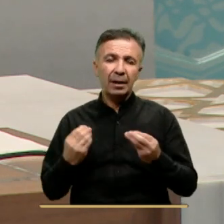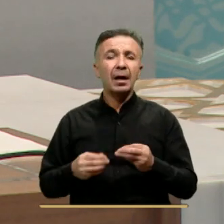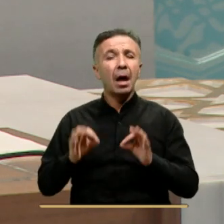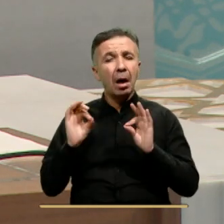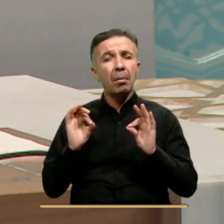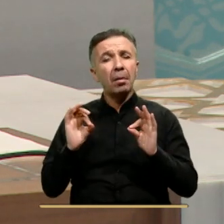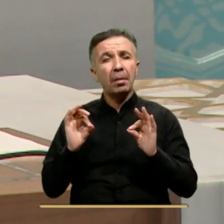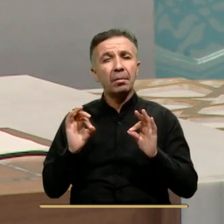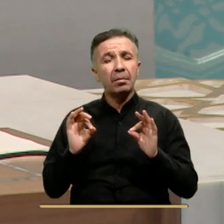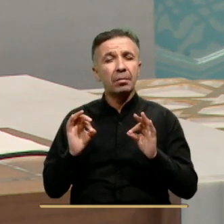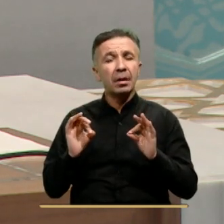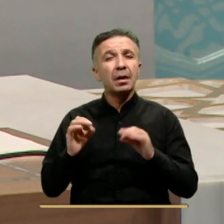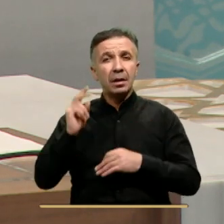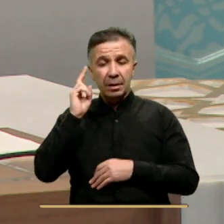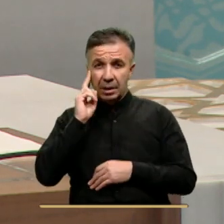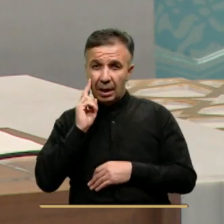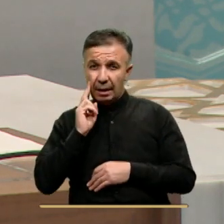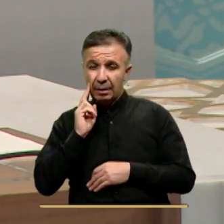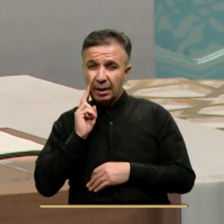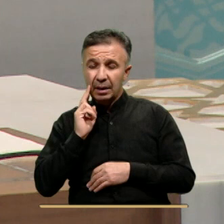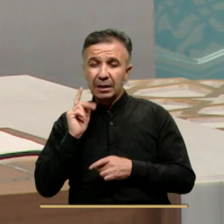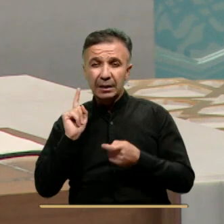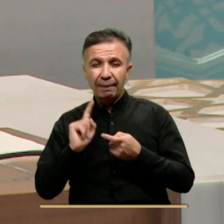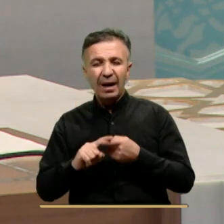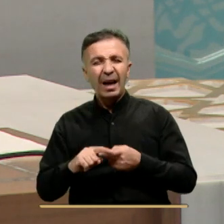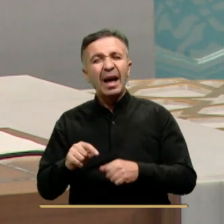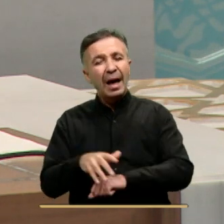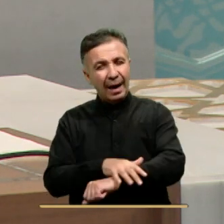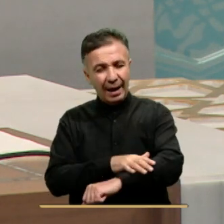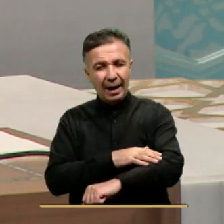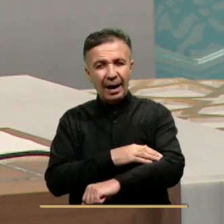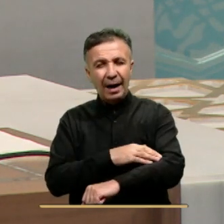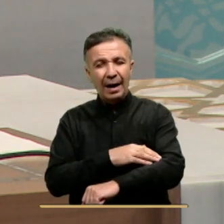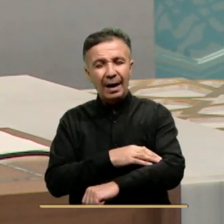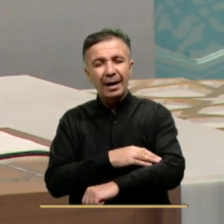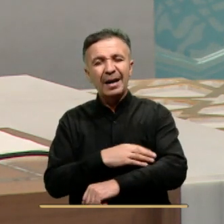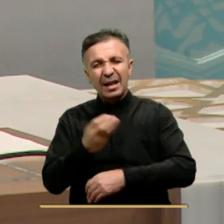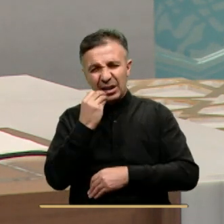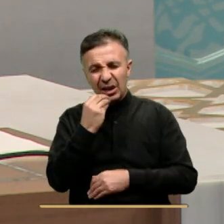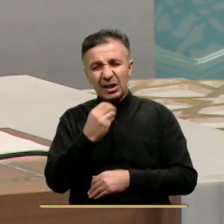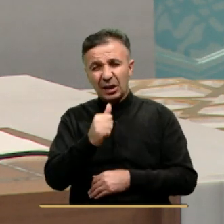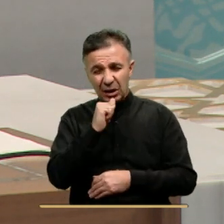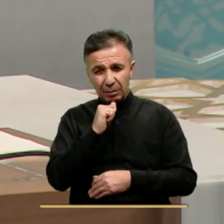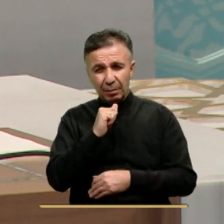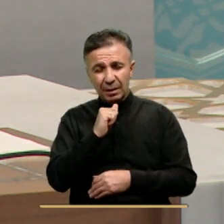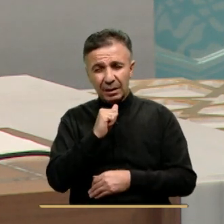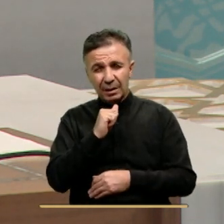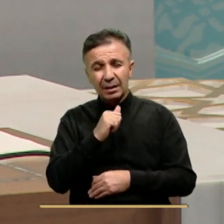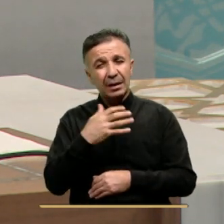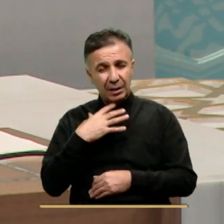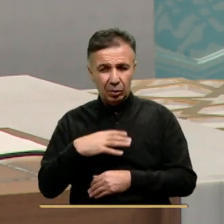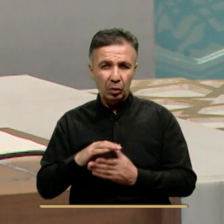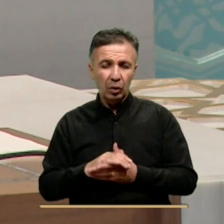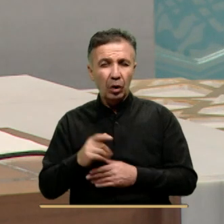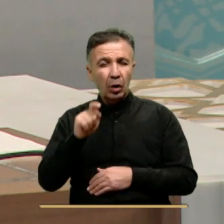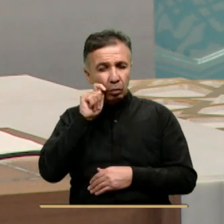sürekli temiz ve helal rızıktan hayatımızı devam isti Müminun